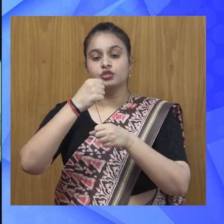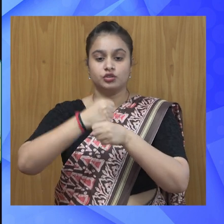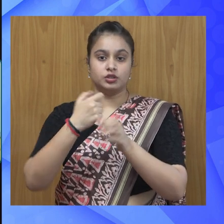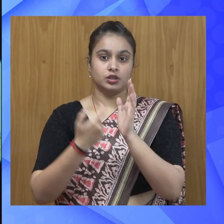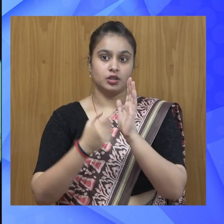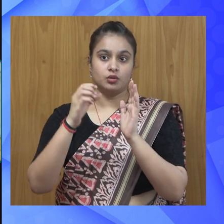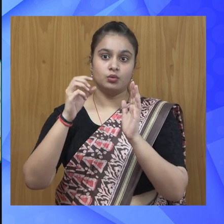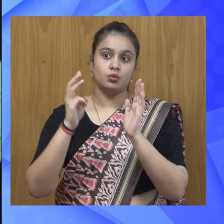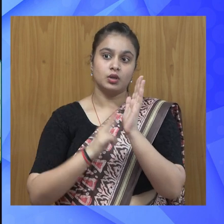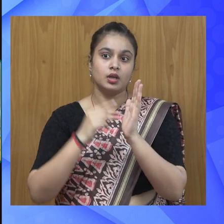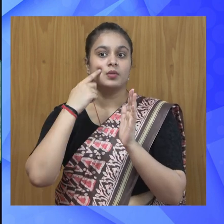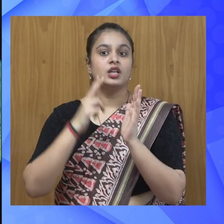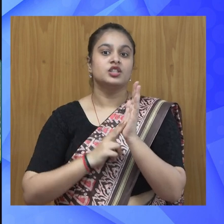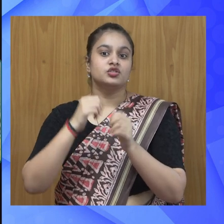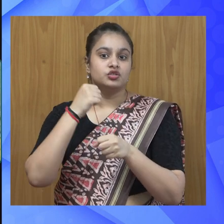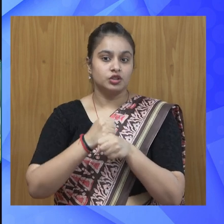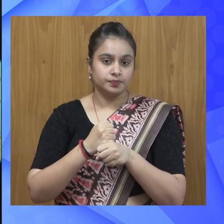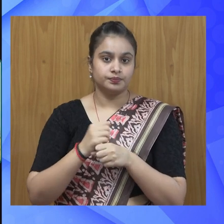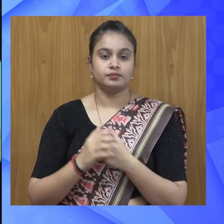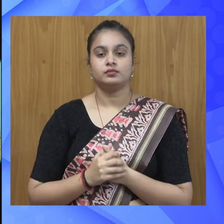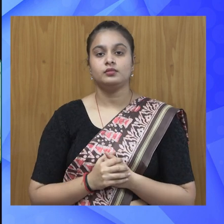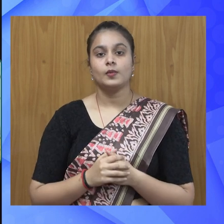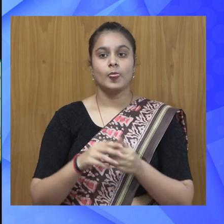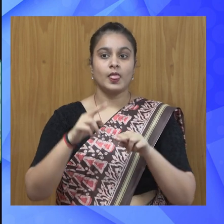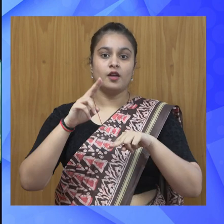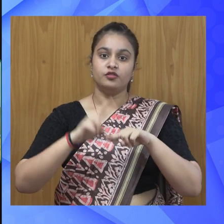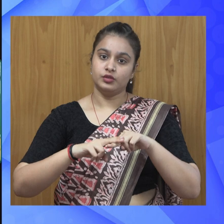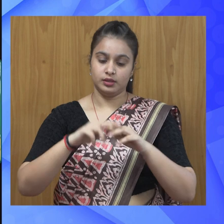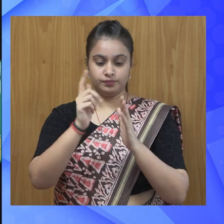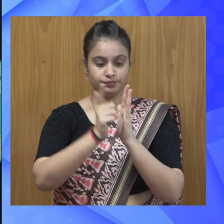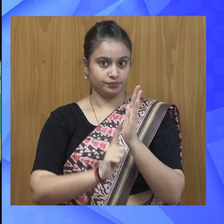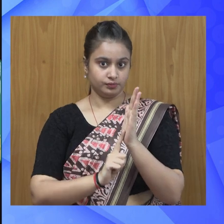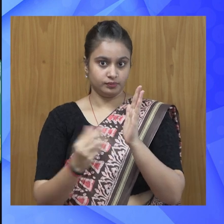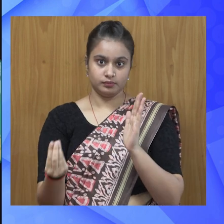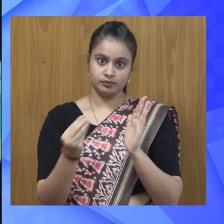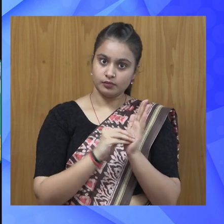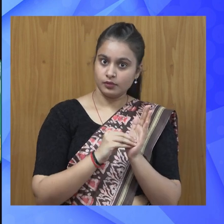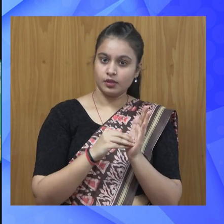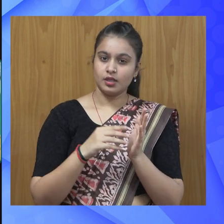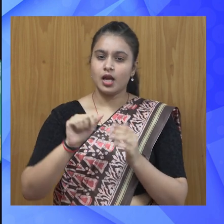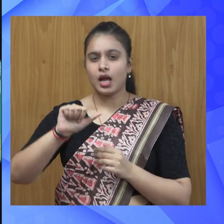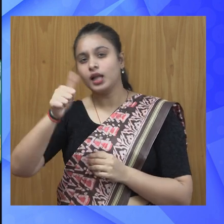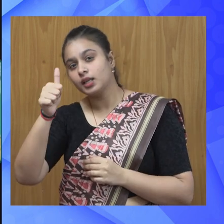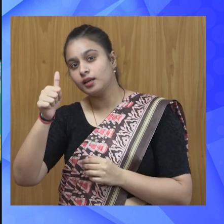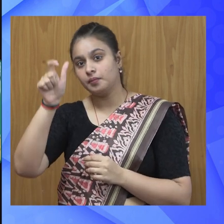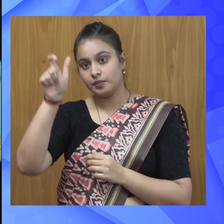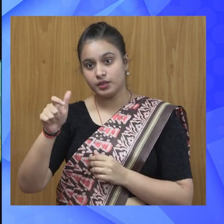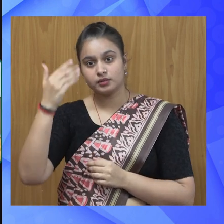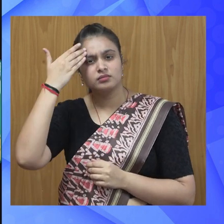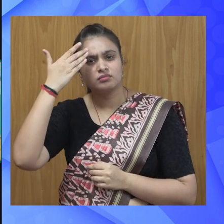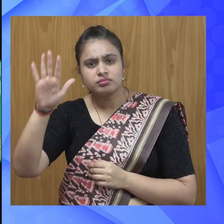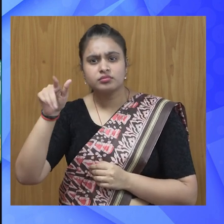happens is that you come to any friend list, mein, friend zone, mein aap aate ho, koi unknown person who might not